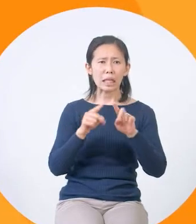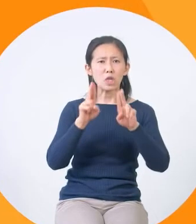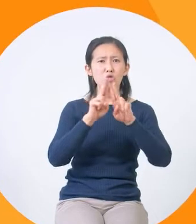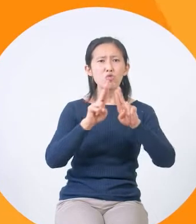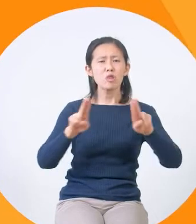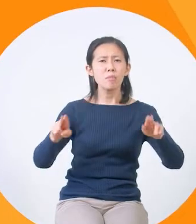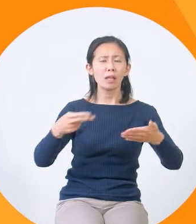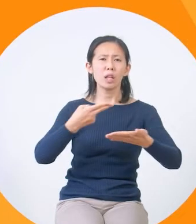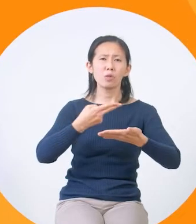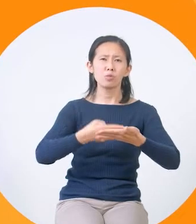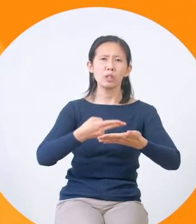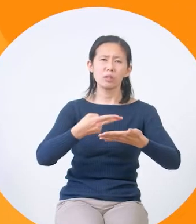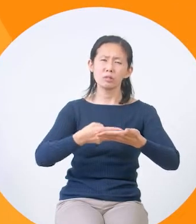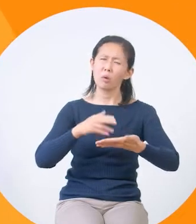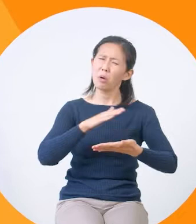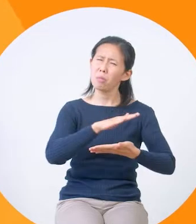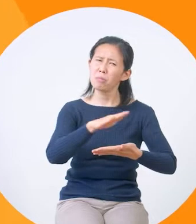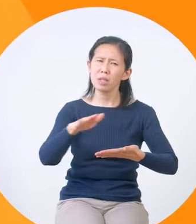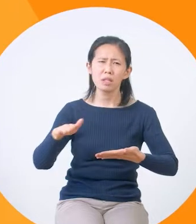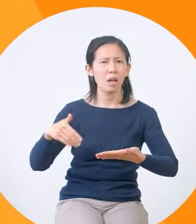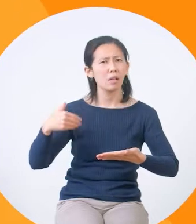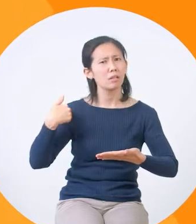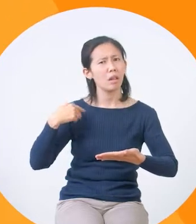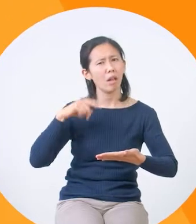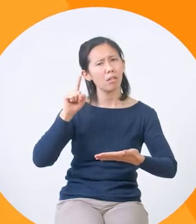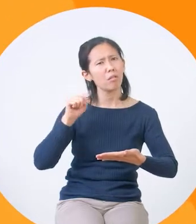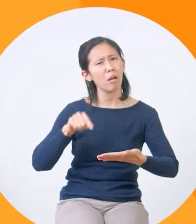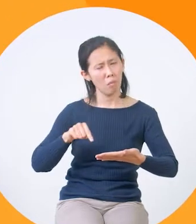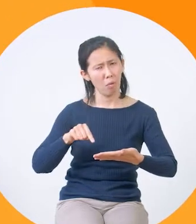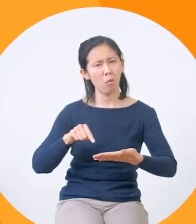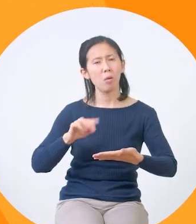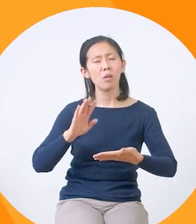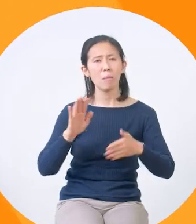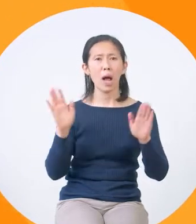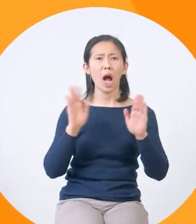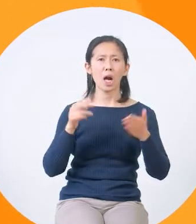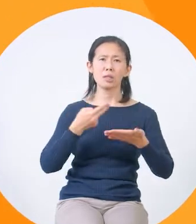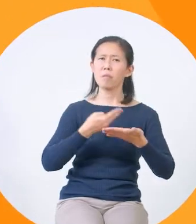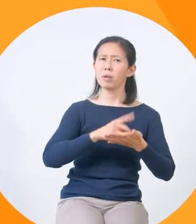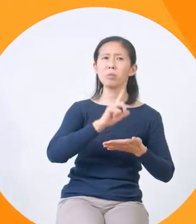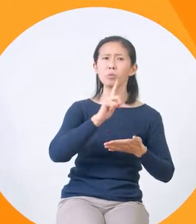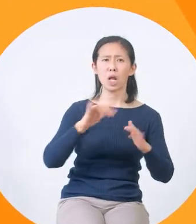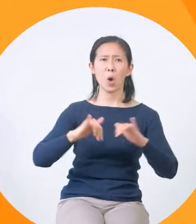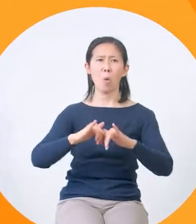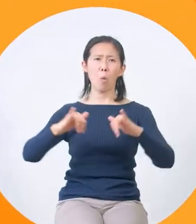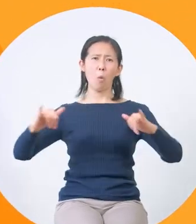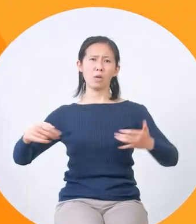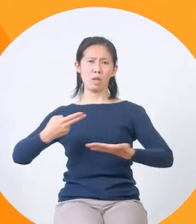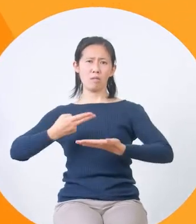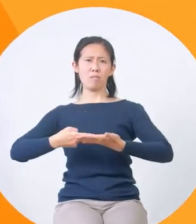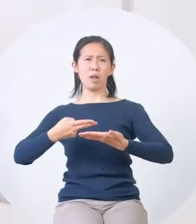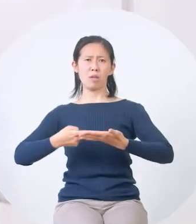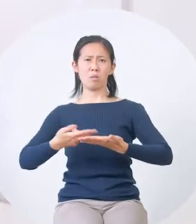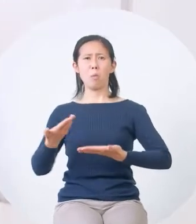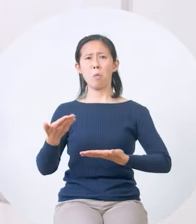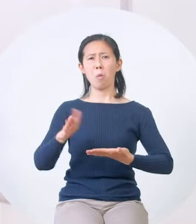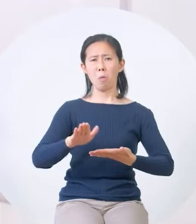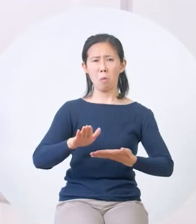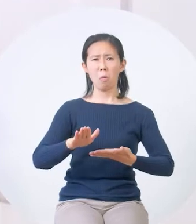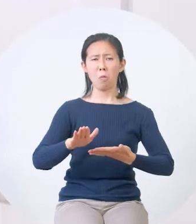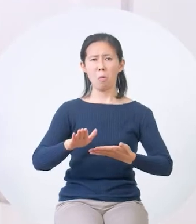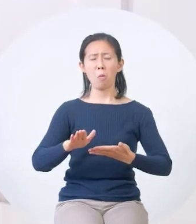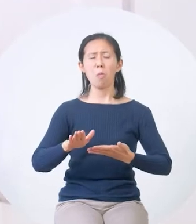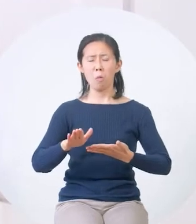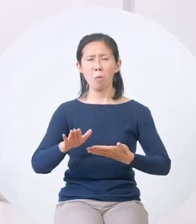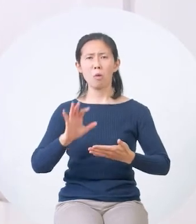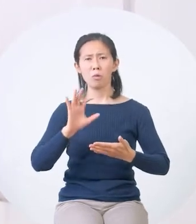バーサルシートっていうのはあまり聞いたことないと思うんですが、赤ちゃんベッドではない大きなベッドが備え付けられている多目